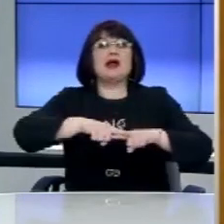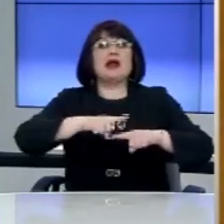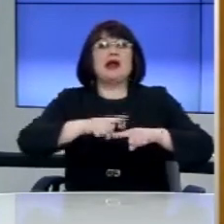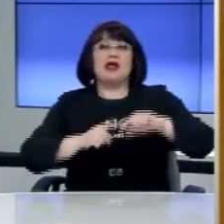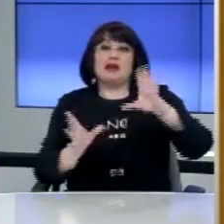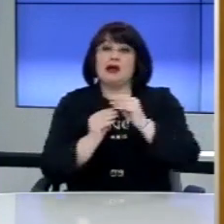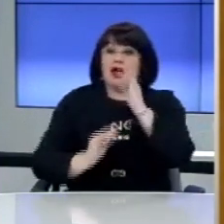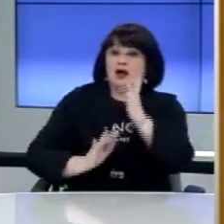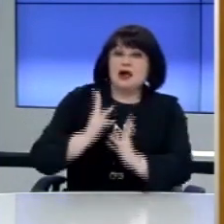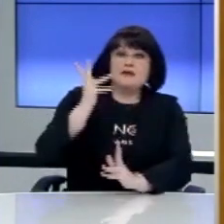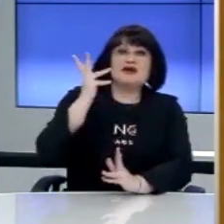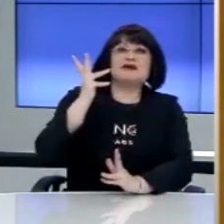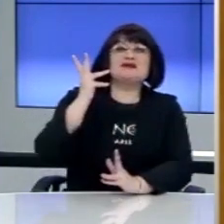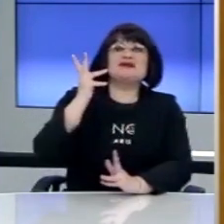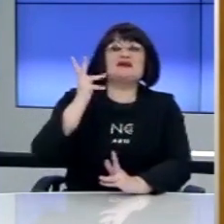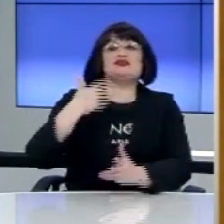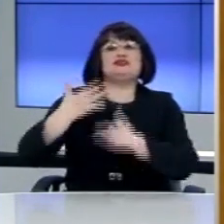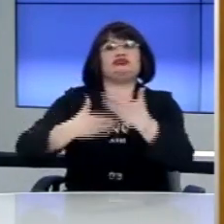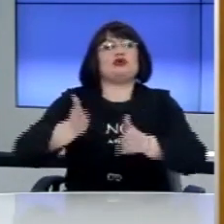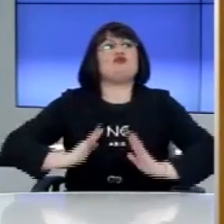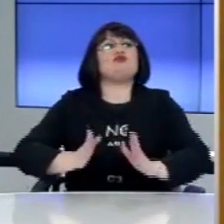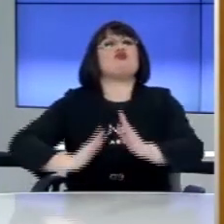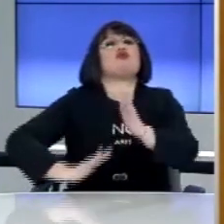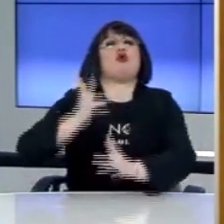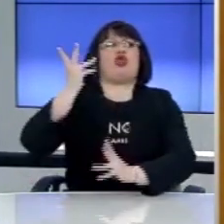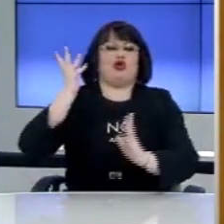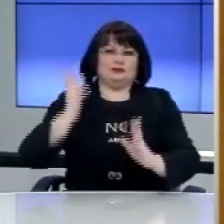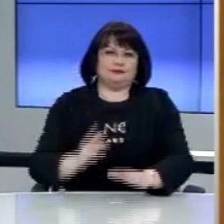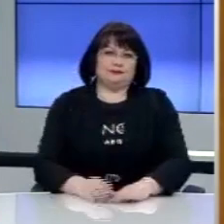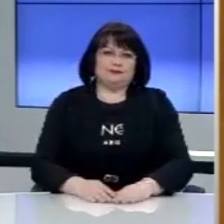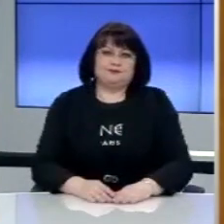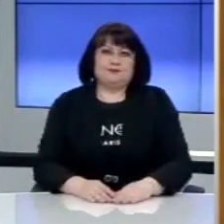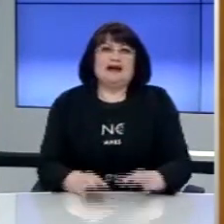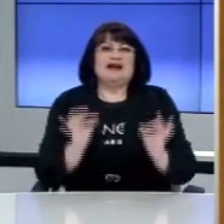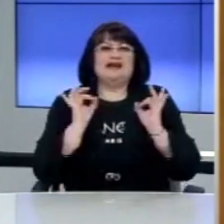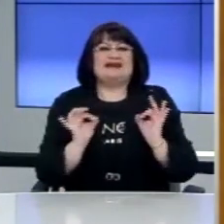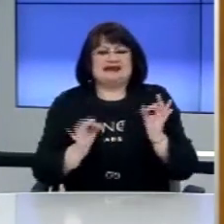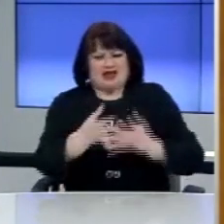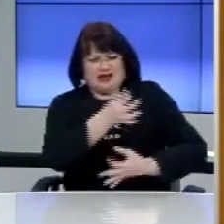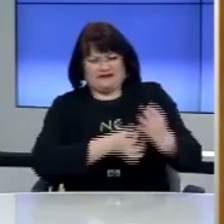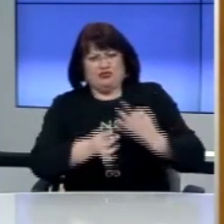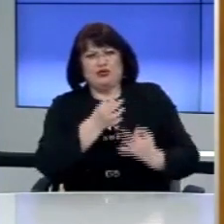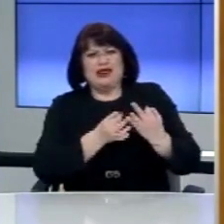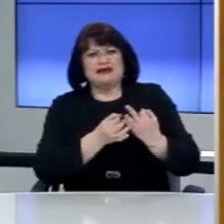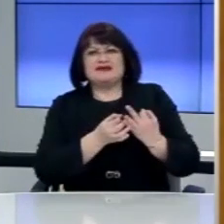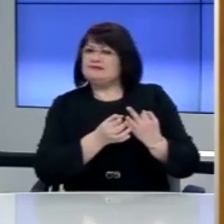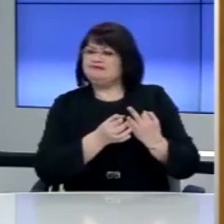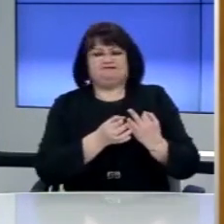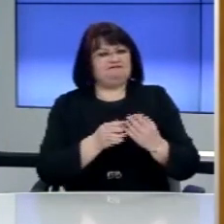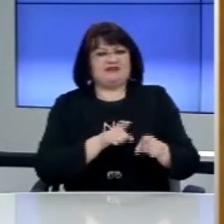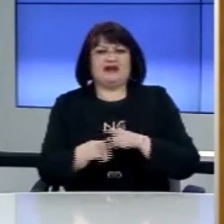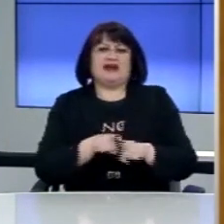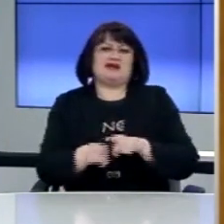της ανάπτυξης, της ευημερίας. Βέβαια, αυτό που περιγράφεται δεν έχει